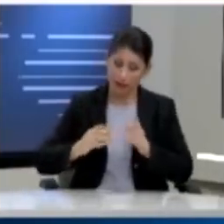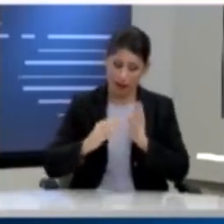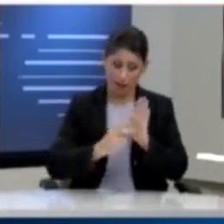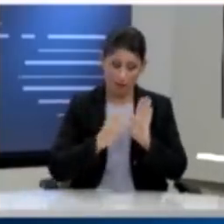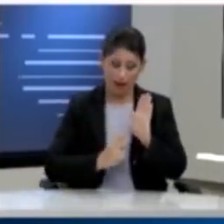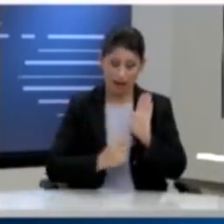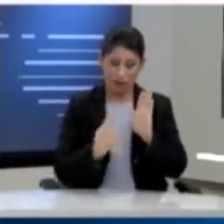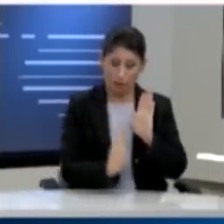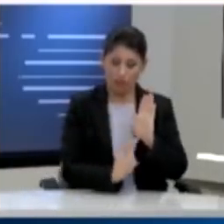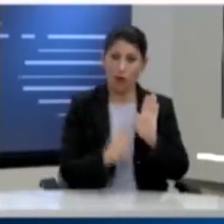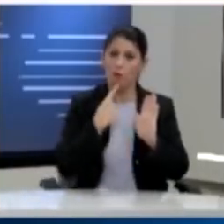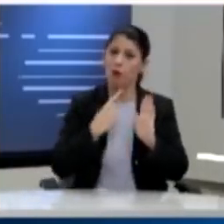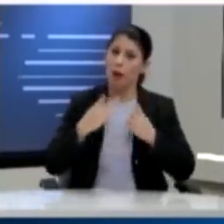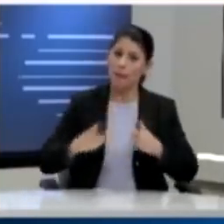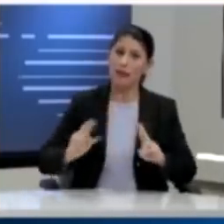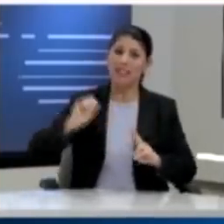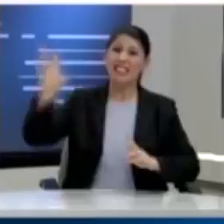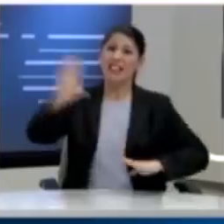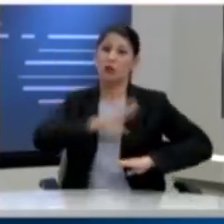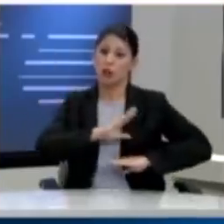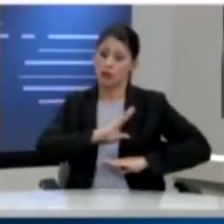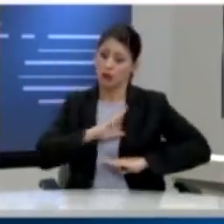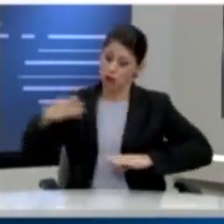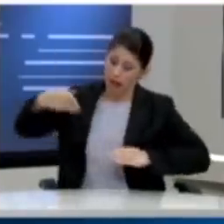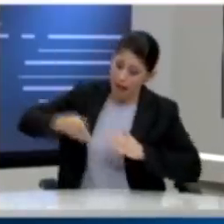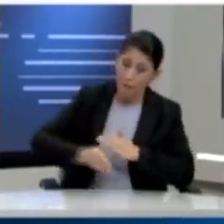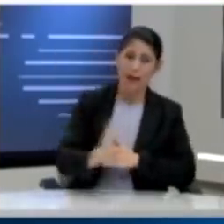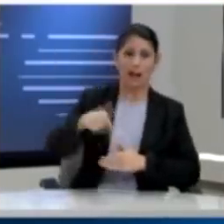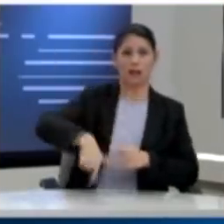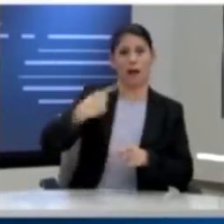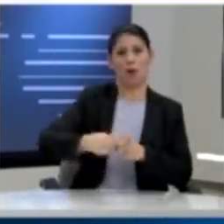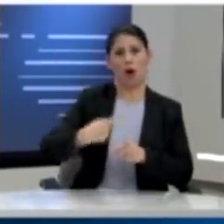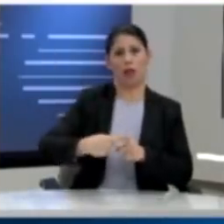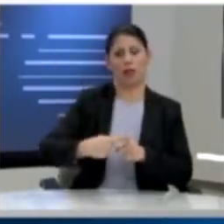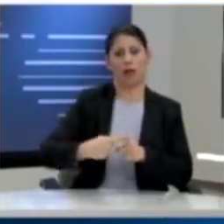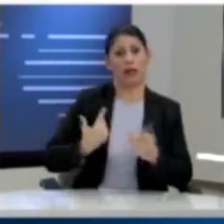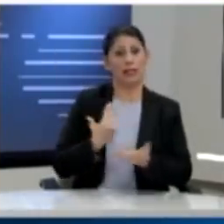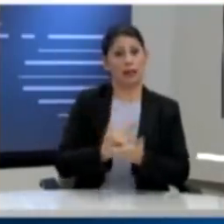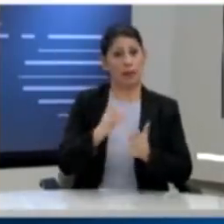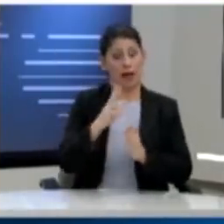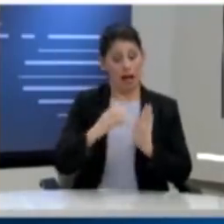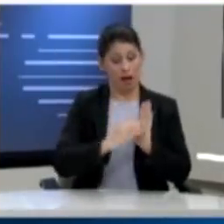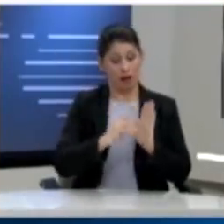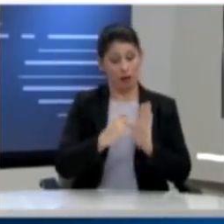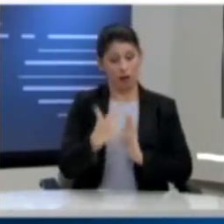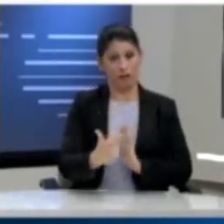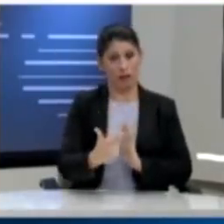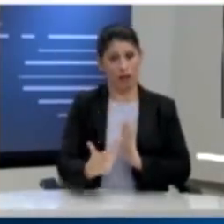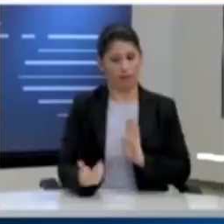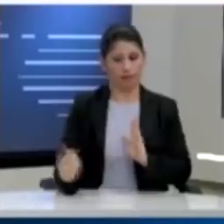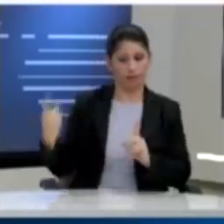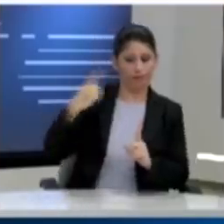διέλευση ξένων στρατευμάτων από αυτά. Ζητάμε επίσης στο άρθρο 27 να προσθεθεί παράγραφος που να